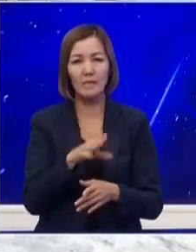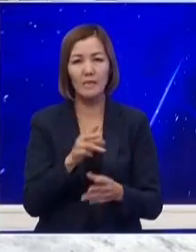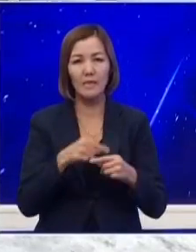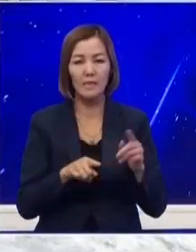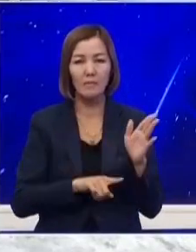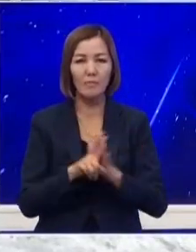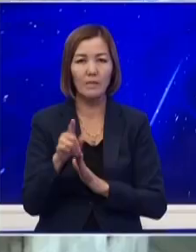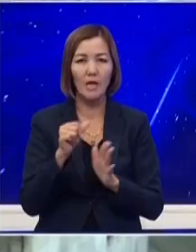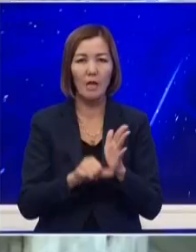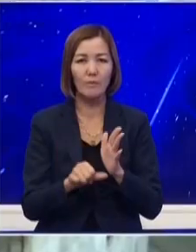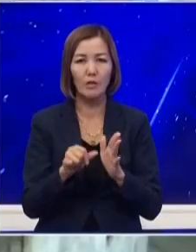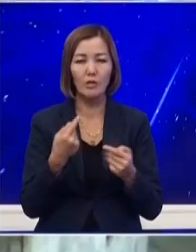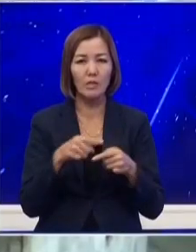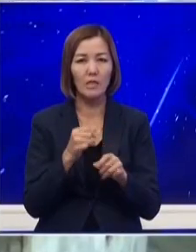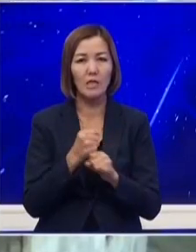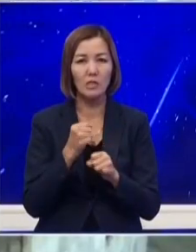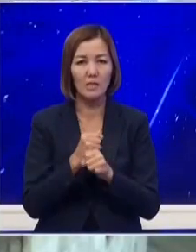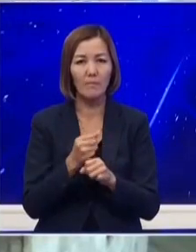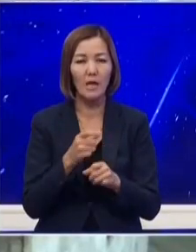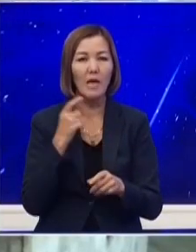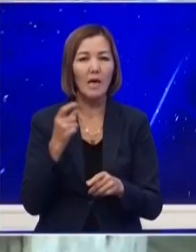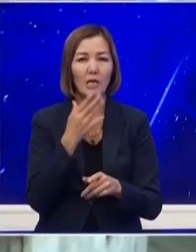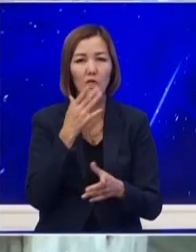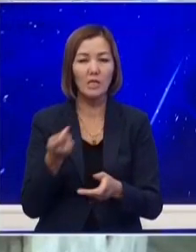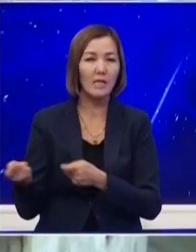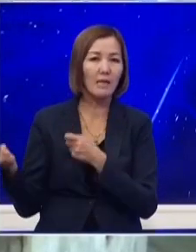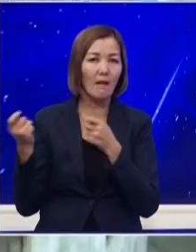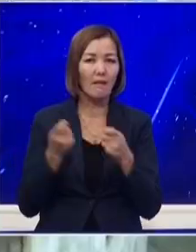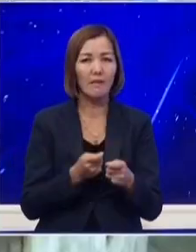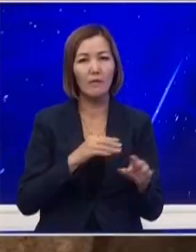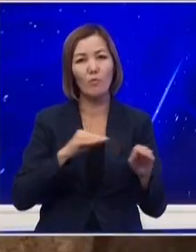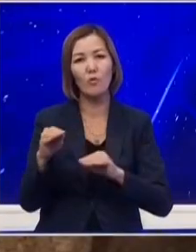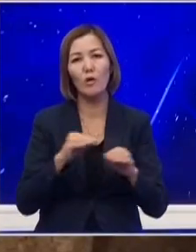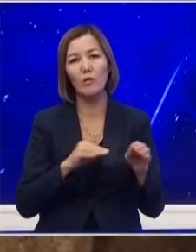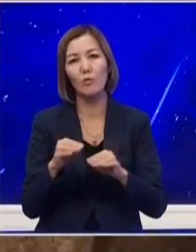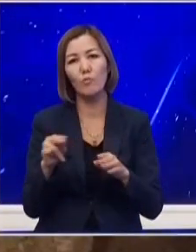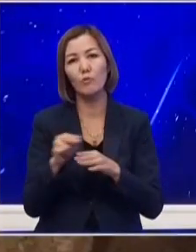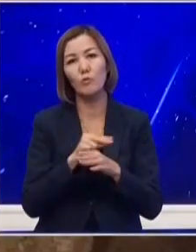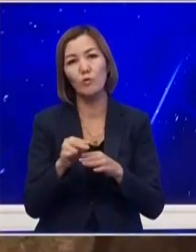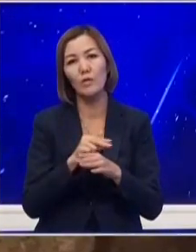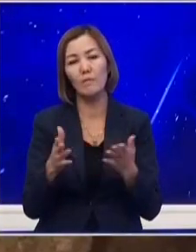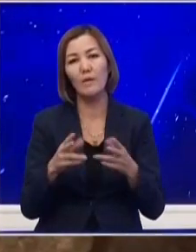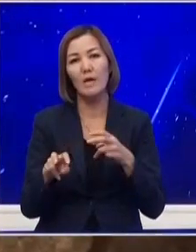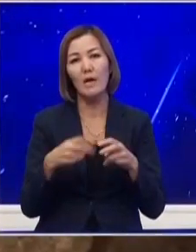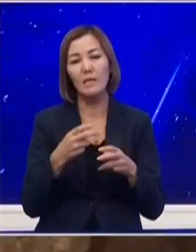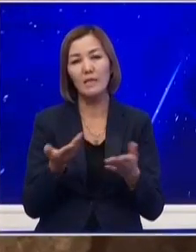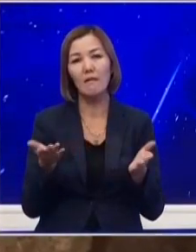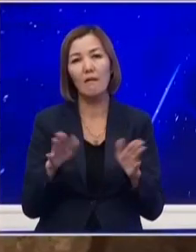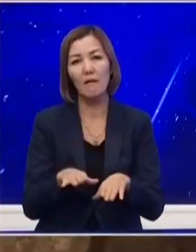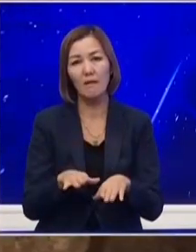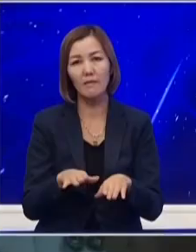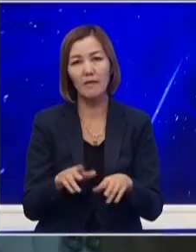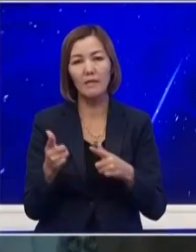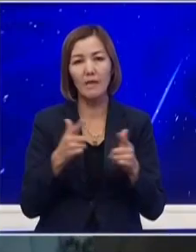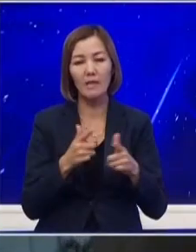бастағалы 60-қа жуық техника жасапты. Тіпті шаруалардың шетелден алдыртып, құрған құрылғыларын жөндеп, жарамсыз қалған қосалқы